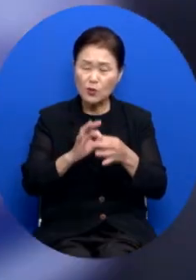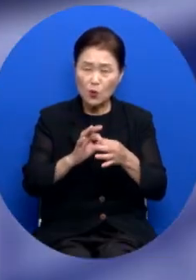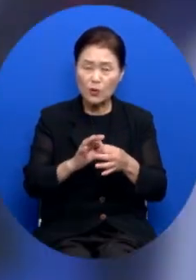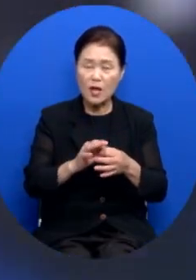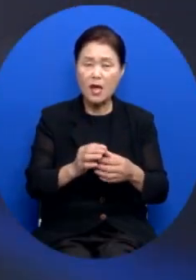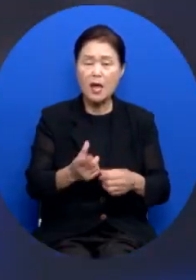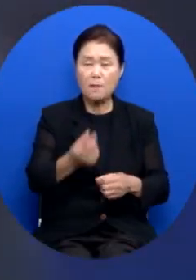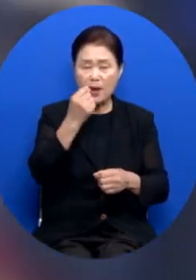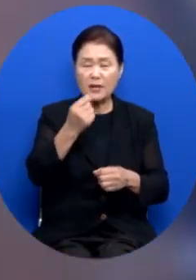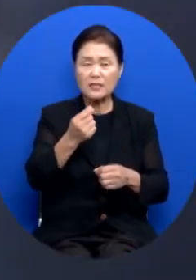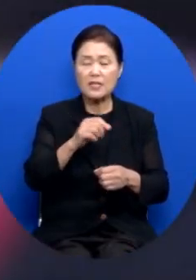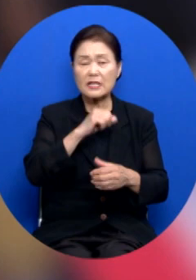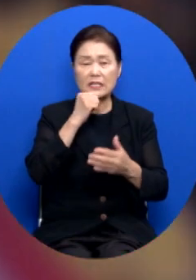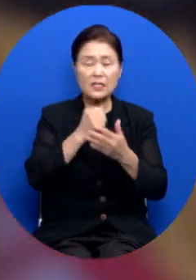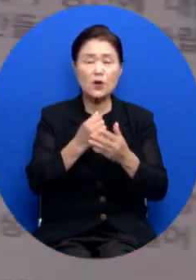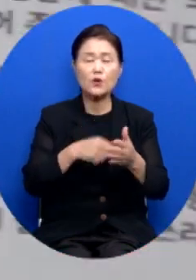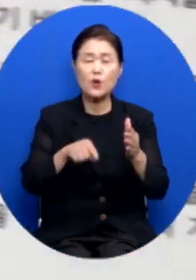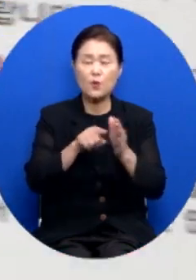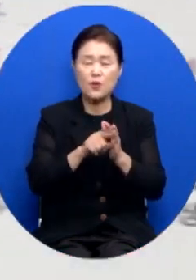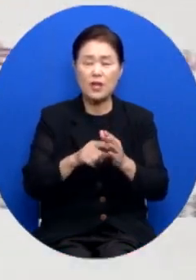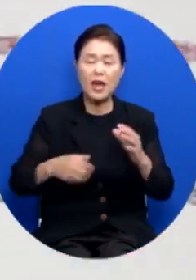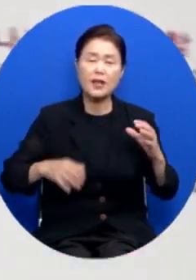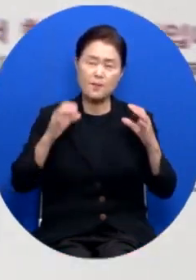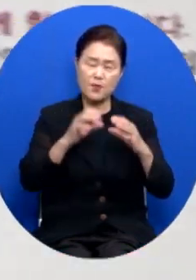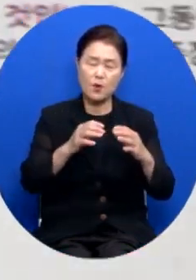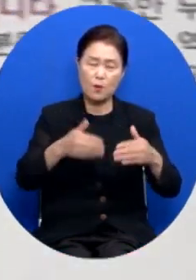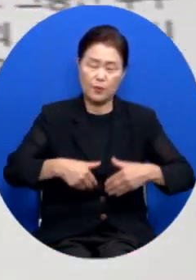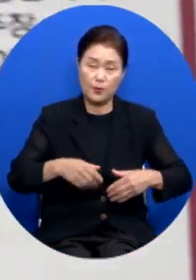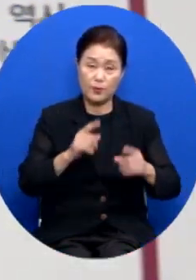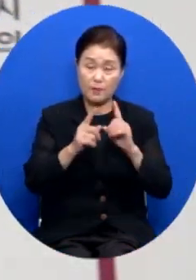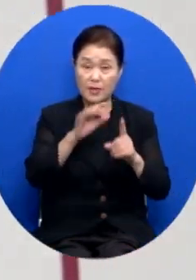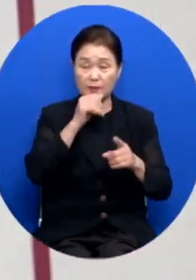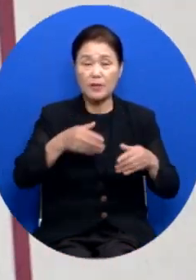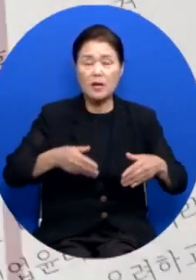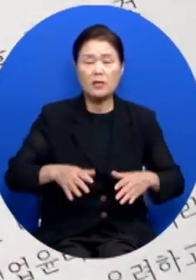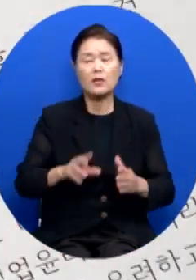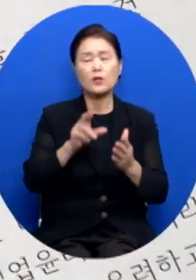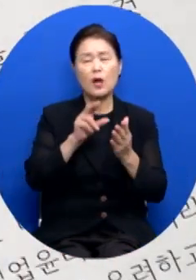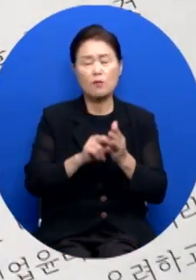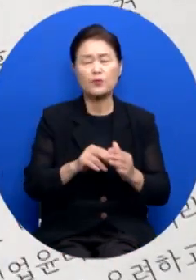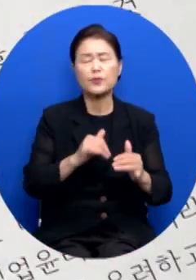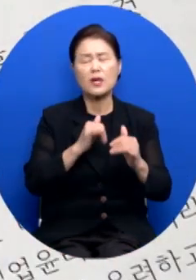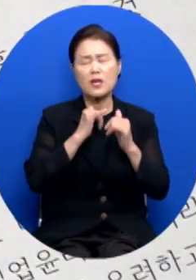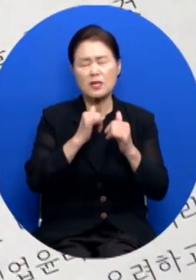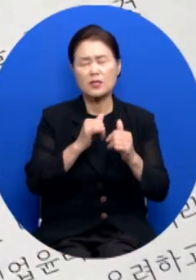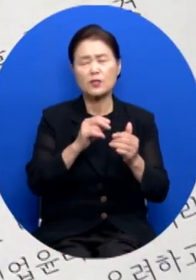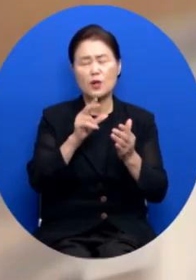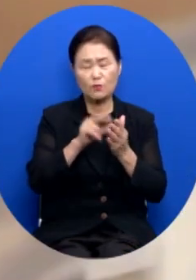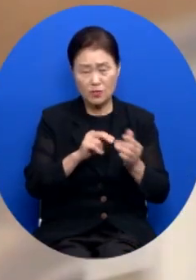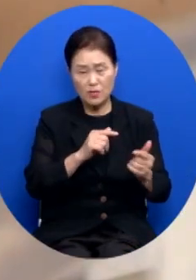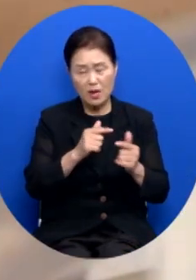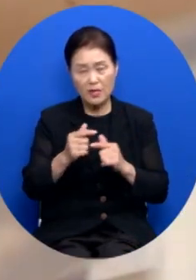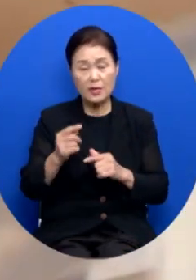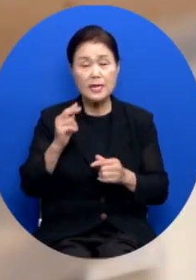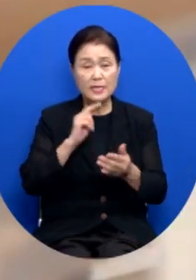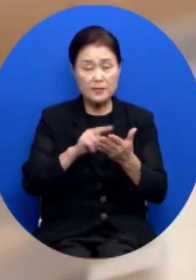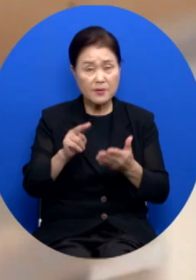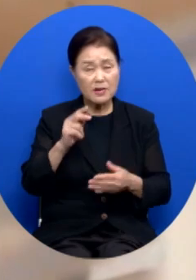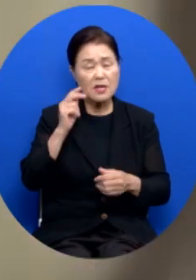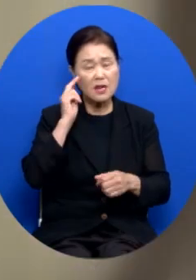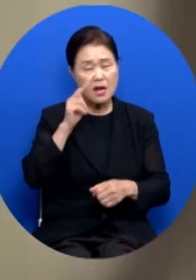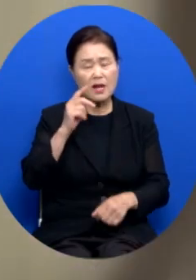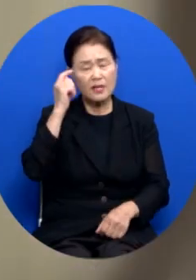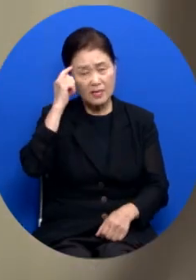의료 정상화를 위해 적극 협력하길 바란다며 저출산과 자살 확산 문제를 심각하게 인식하고